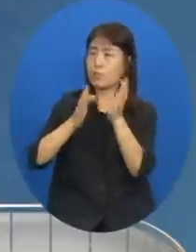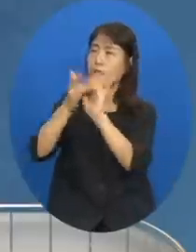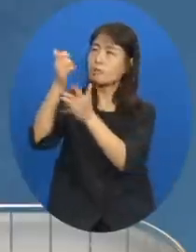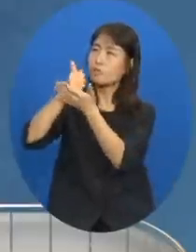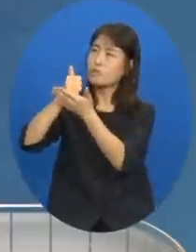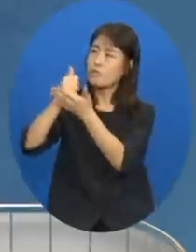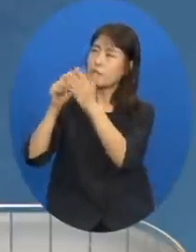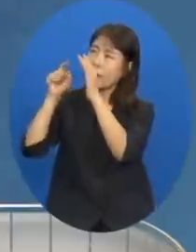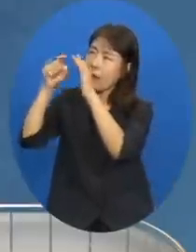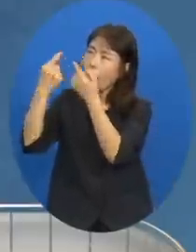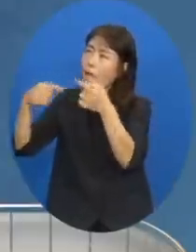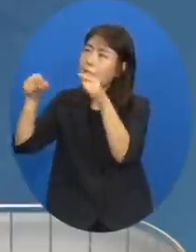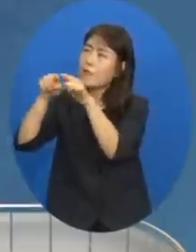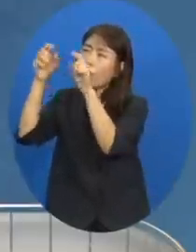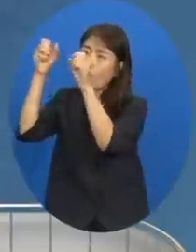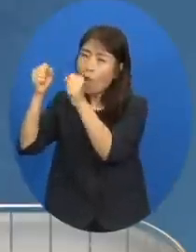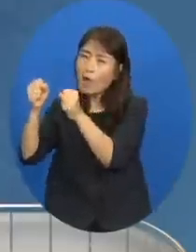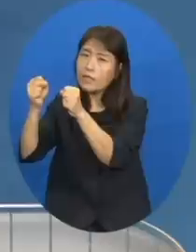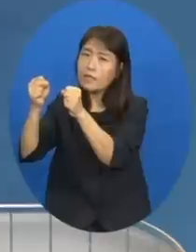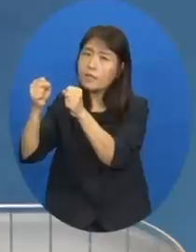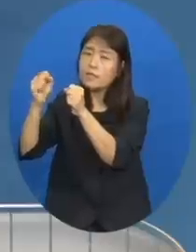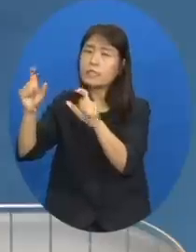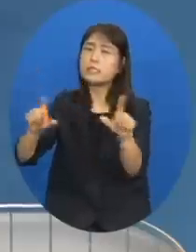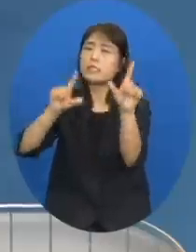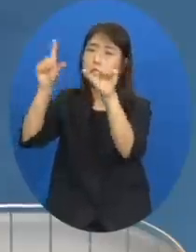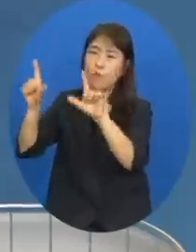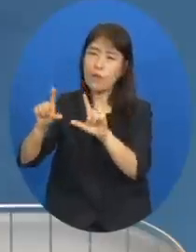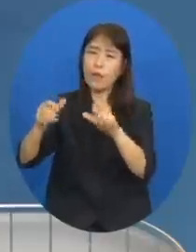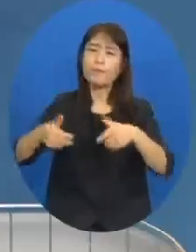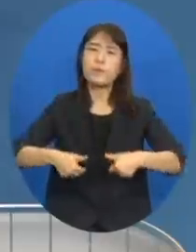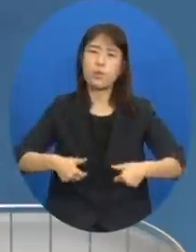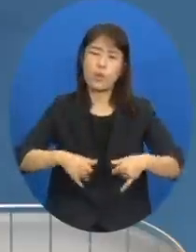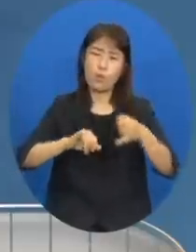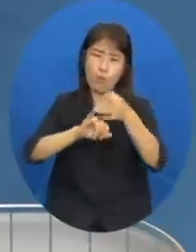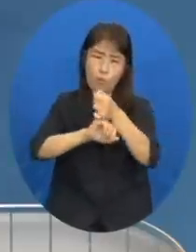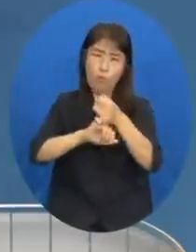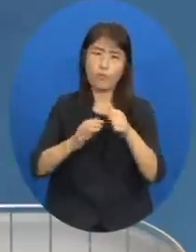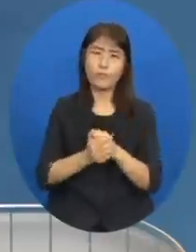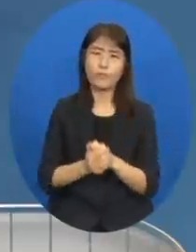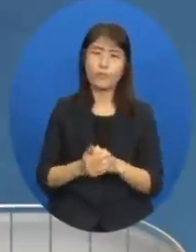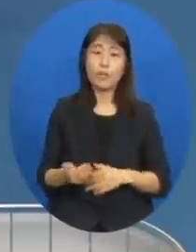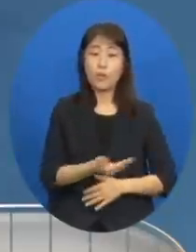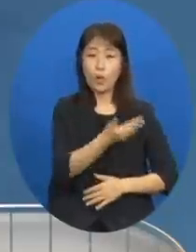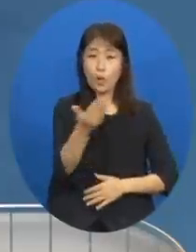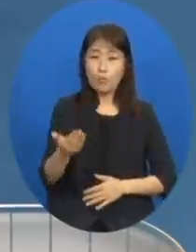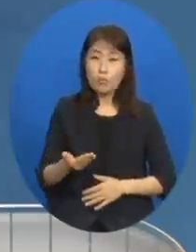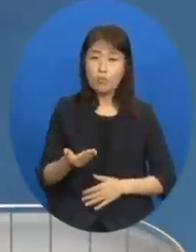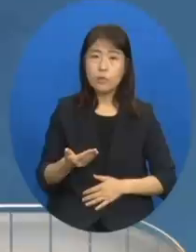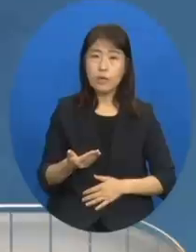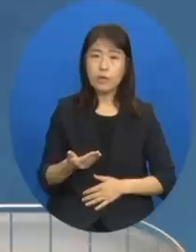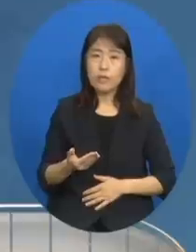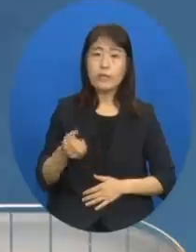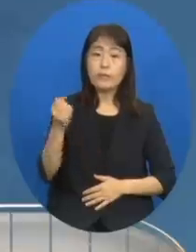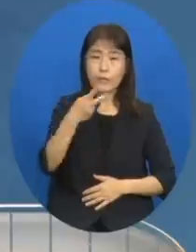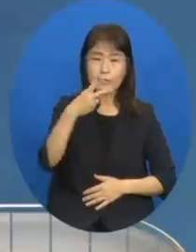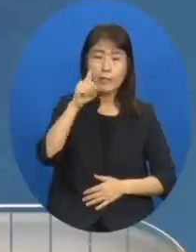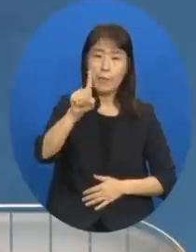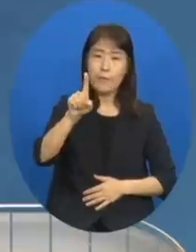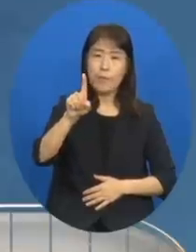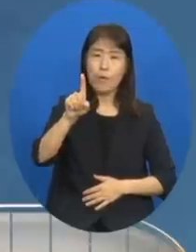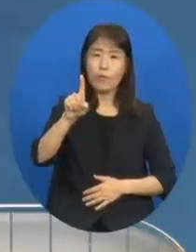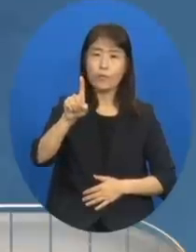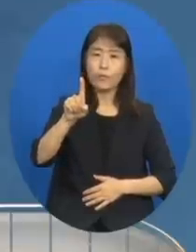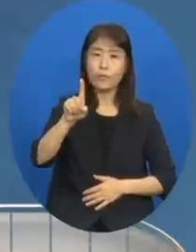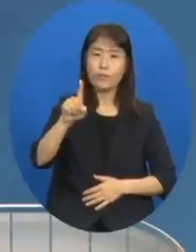중요하다는 사실을 전하면서 선한목자 교우들과도 다시 한번 그 주제의